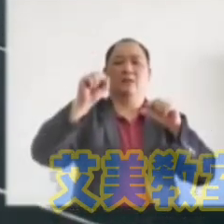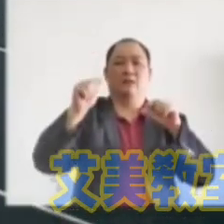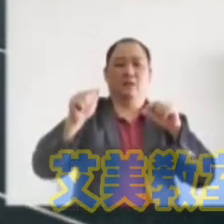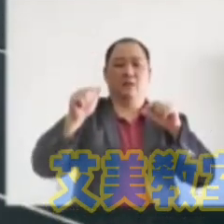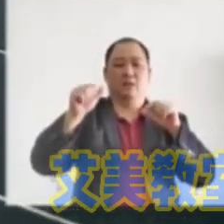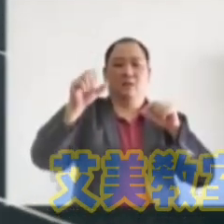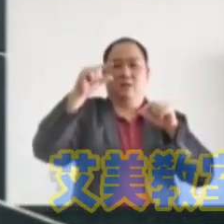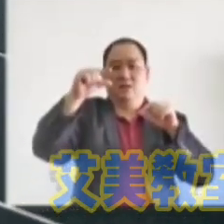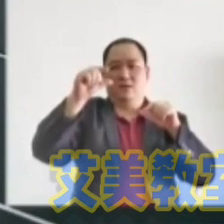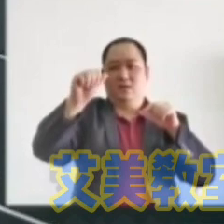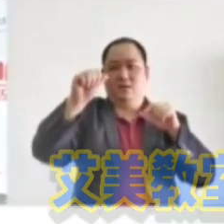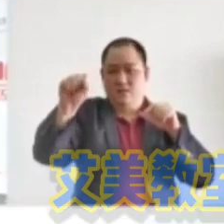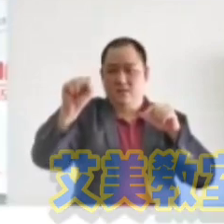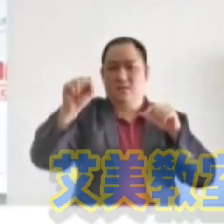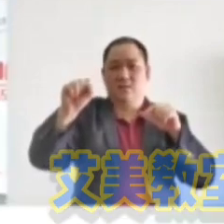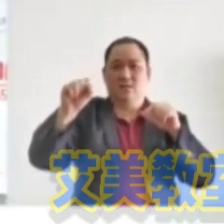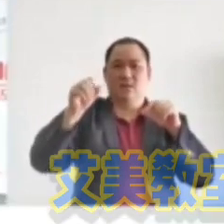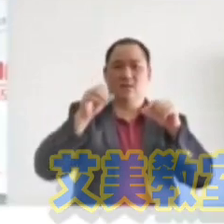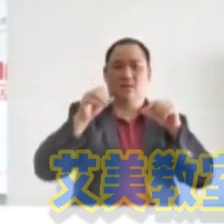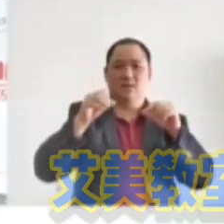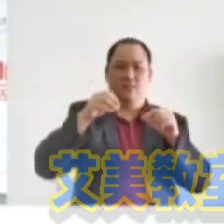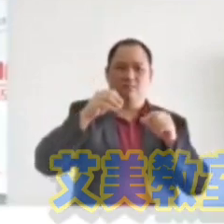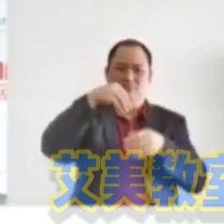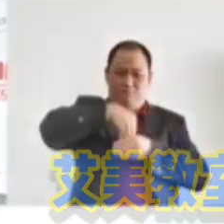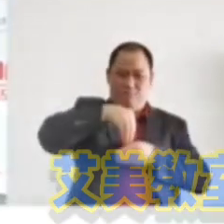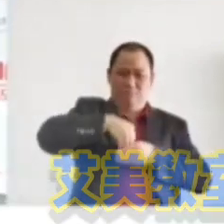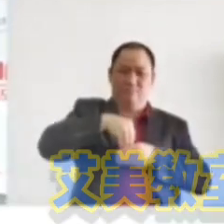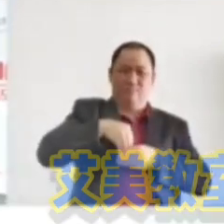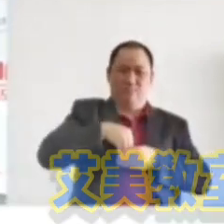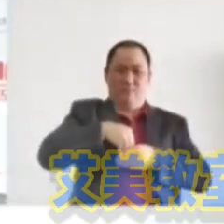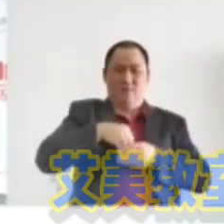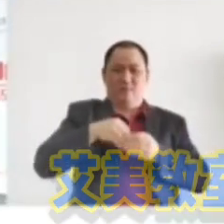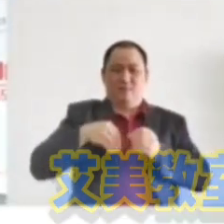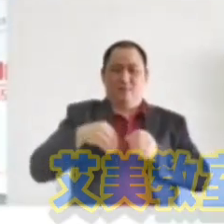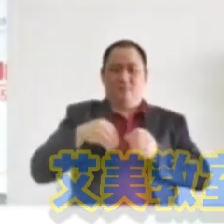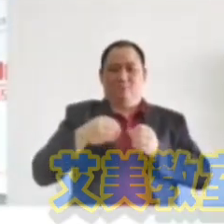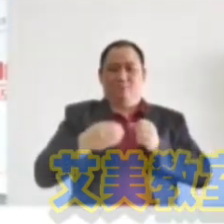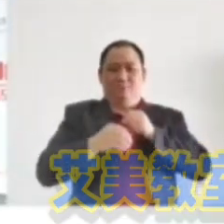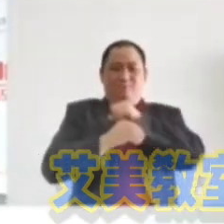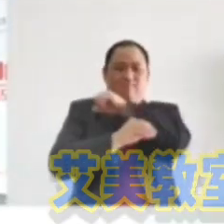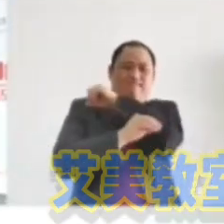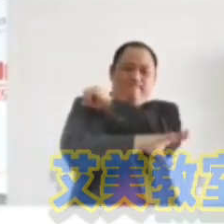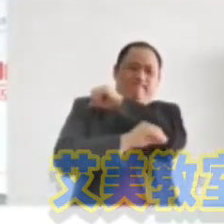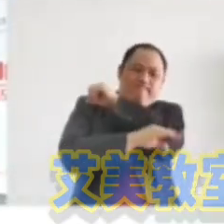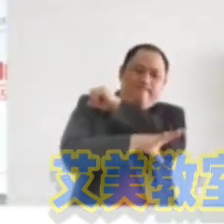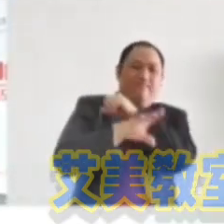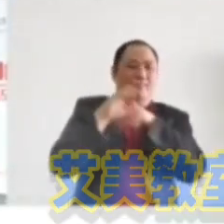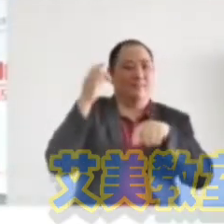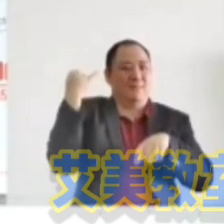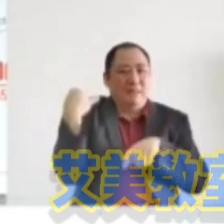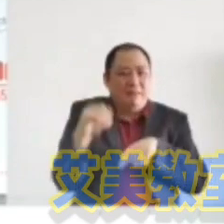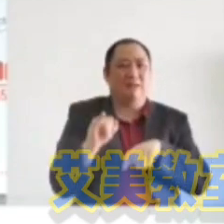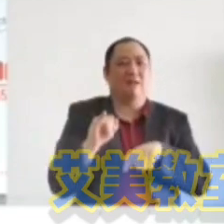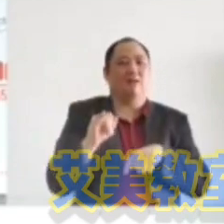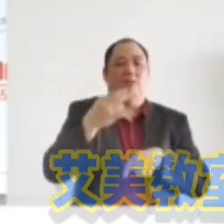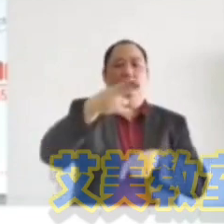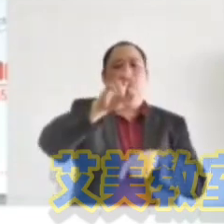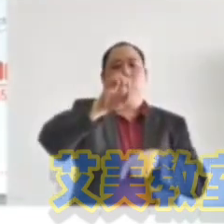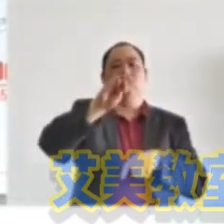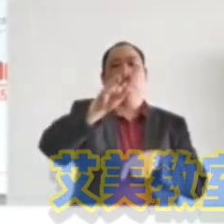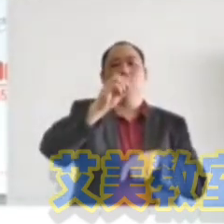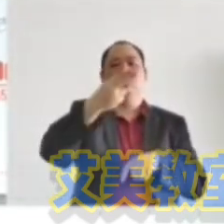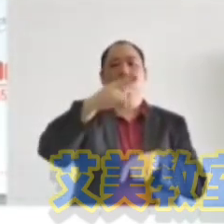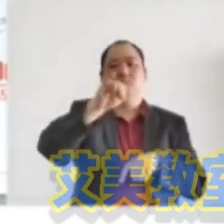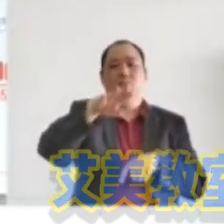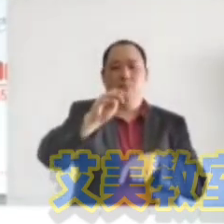脚痛哦，我相信哦，我们身边哦有一些长辈都是时常 complain 哦，他的脚痛的嘛，对不对？所以哦 ，hemohim 可以给